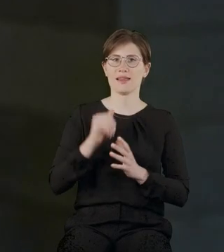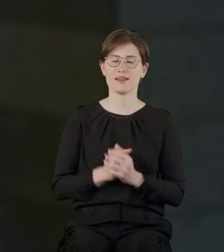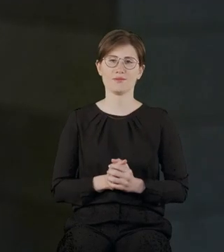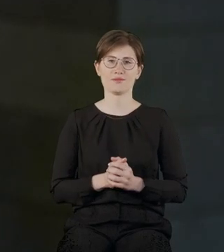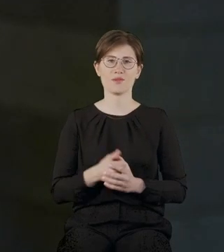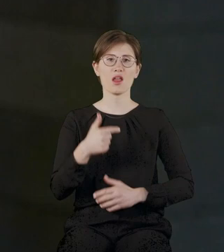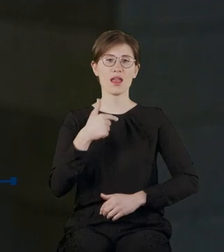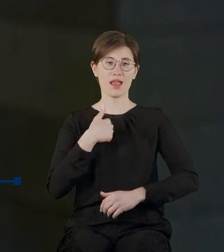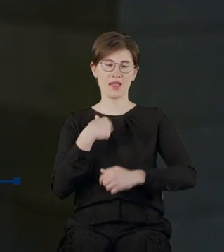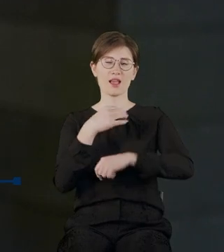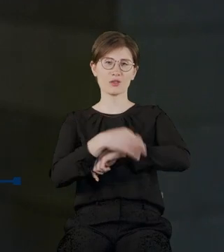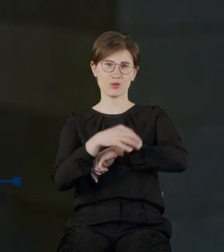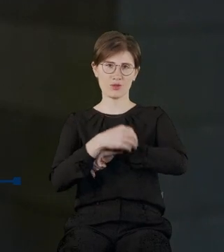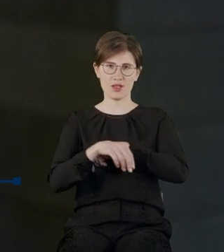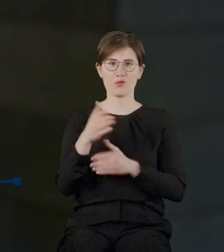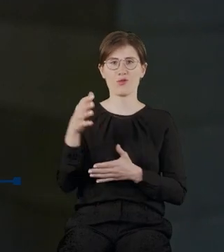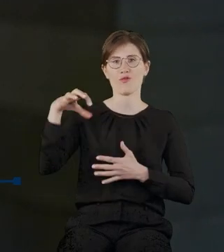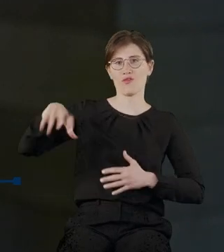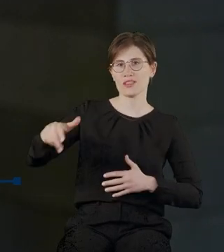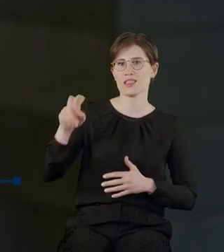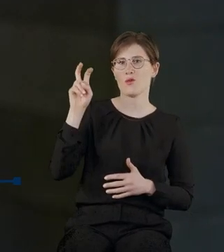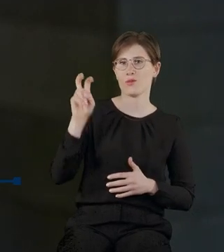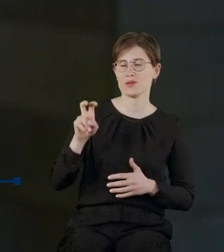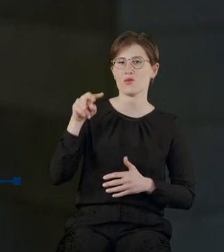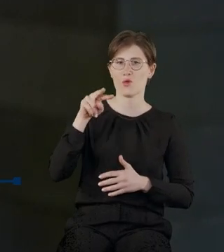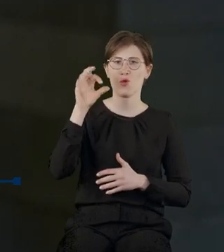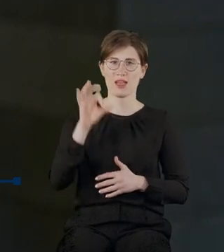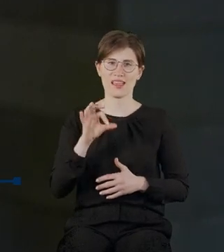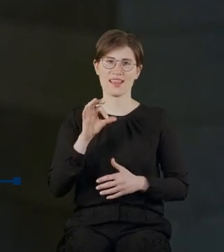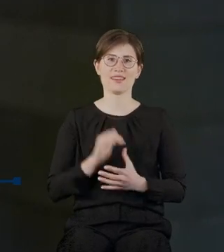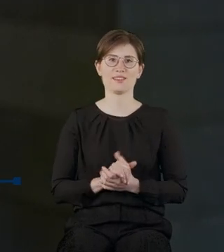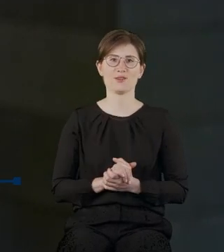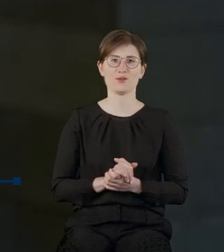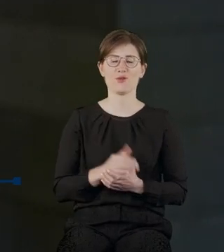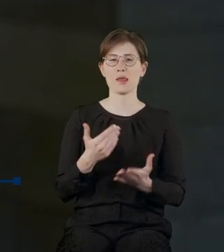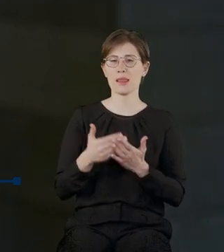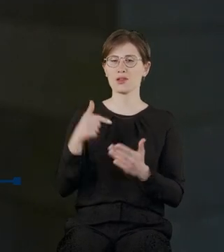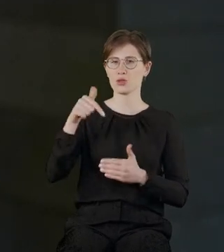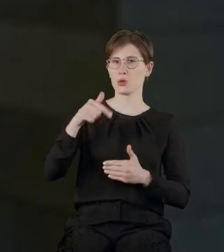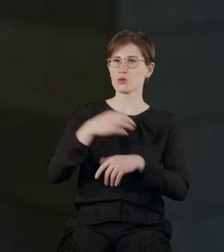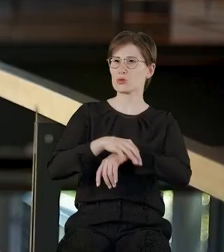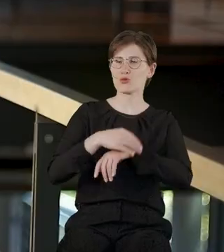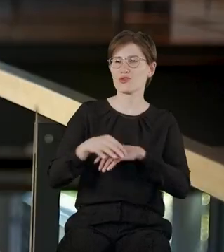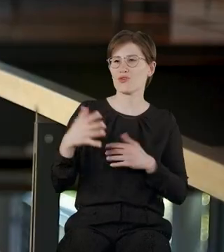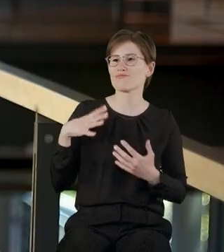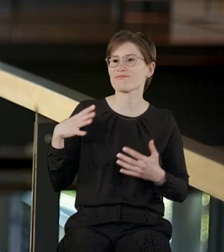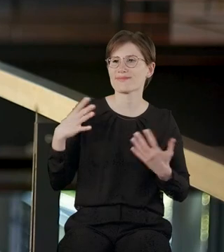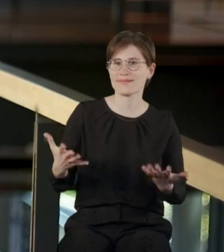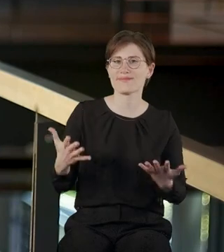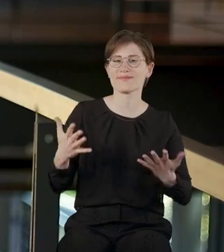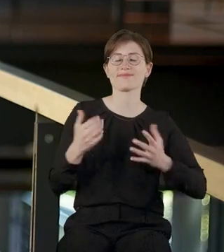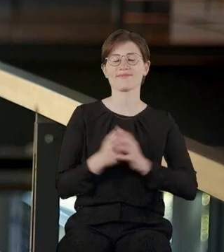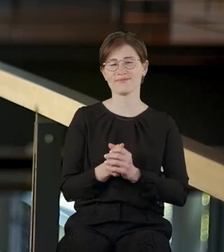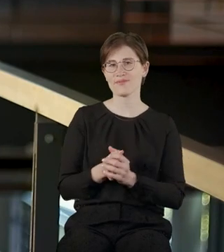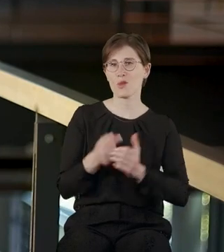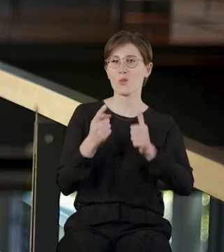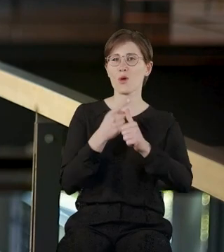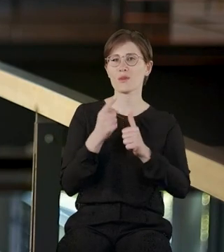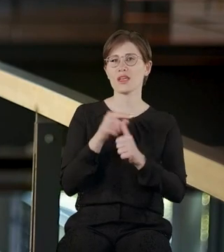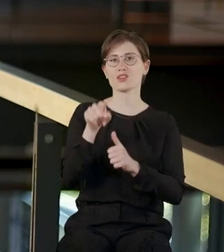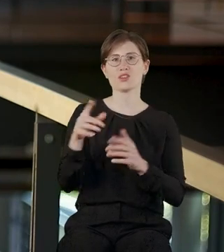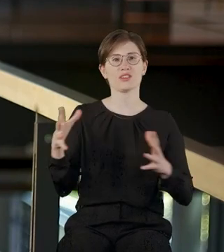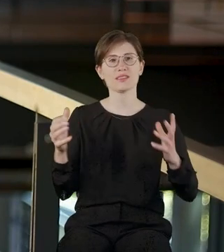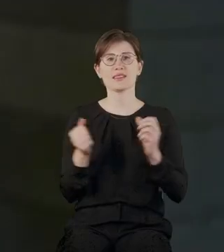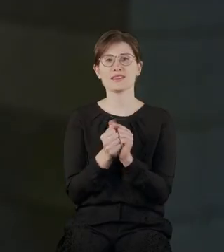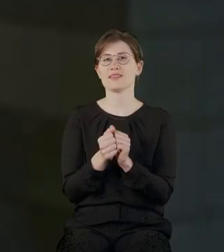Jestem studentką Wydziału Humanistycznego Uniwersytetu Śląskiego. Dlaczego warto tutaj studiować? Przede wszystkim znajdziesz tutaj na